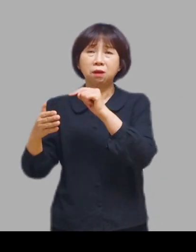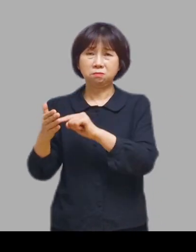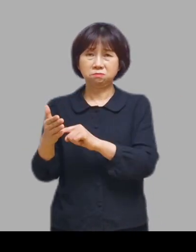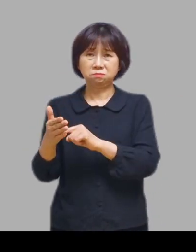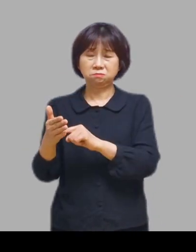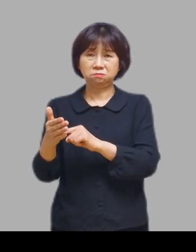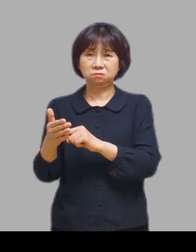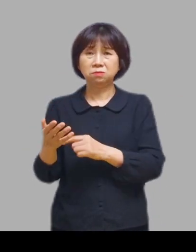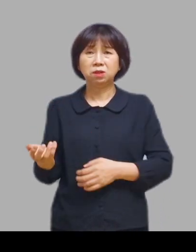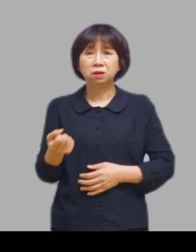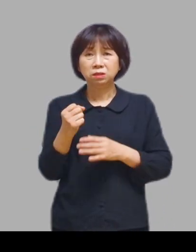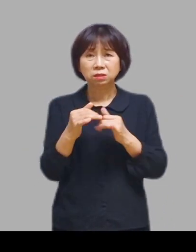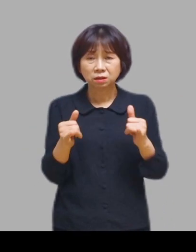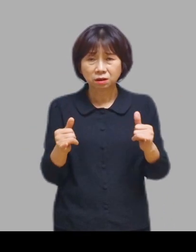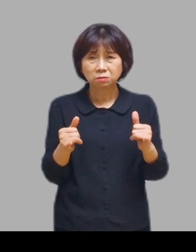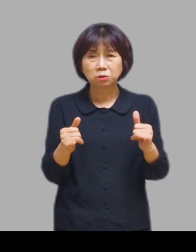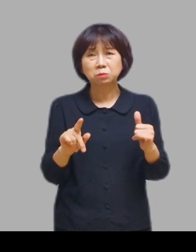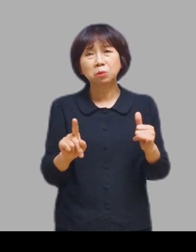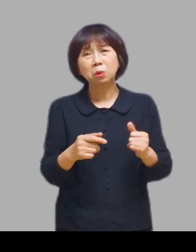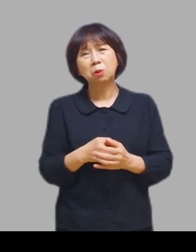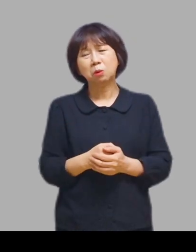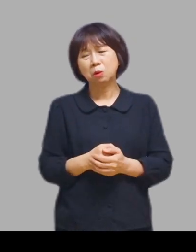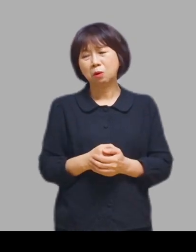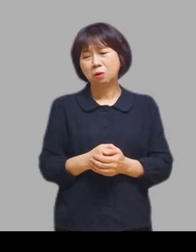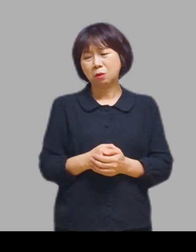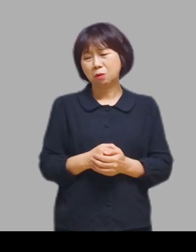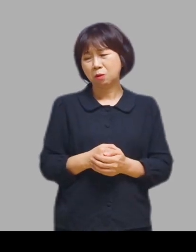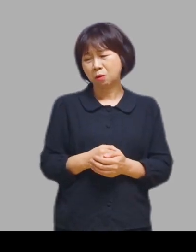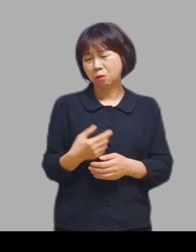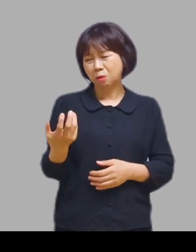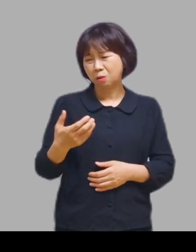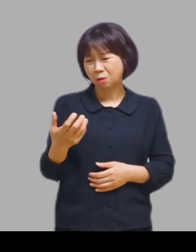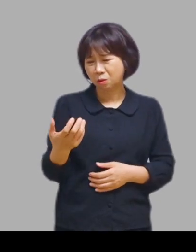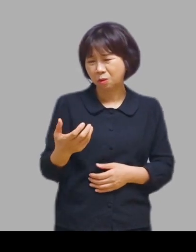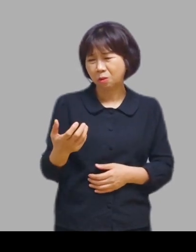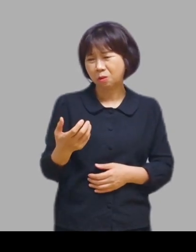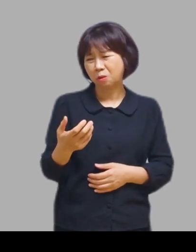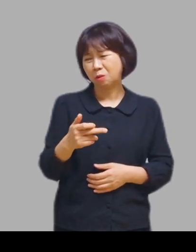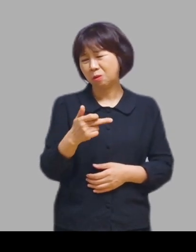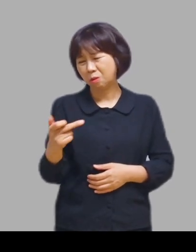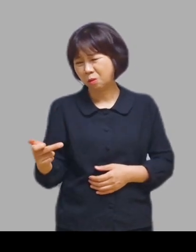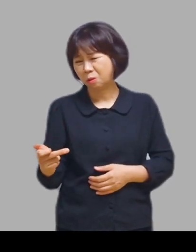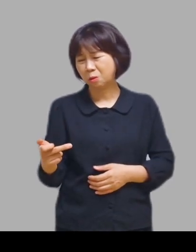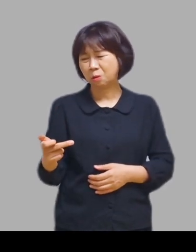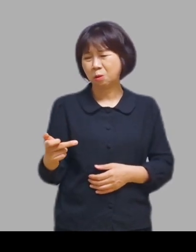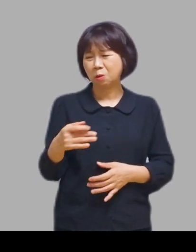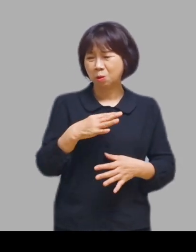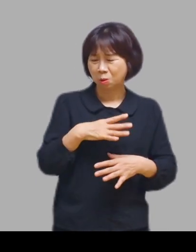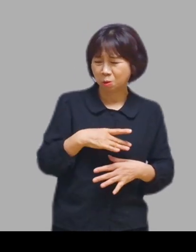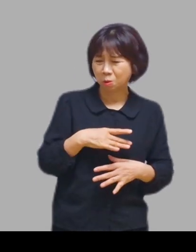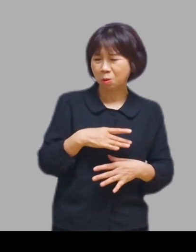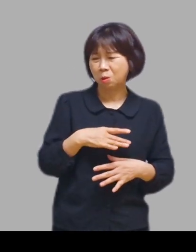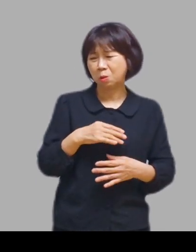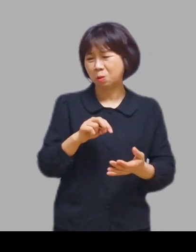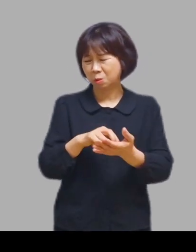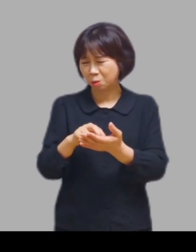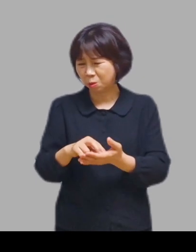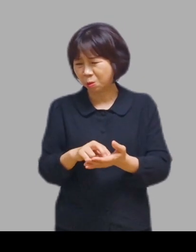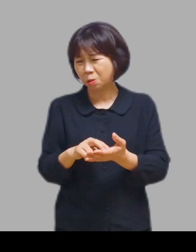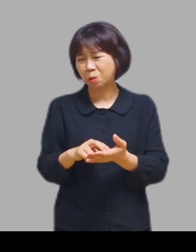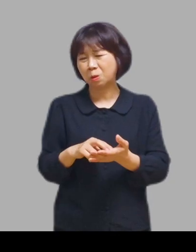사람은 다릅니다. 얼마나 아팠을까? 얼마나 무섭고 두려웠을까? 얼마나